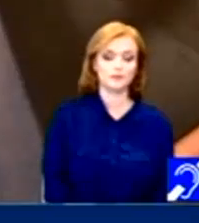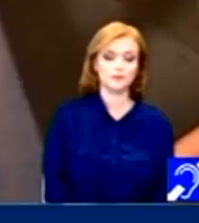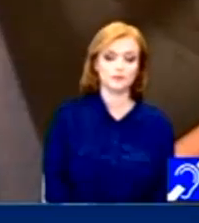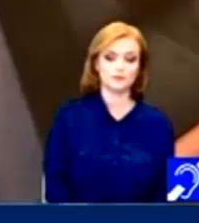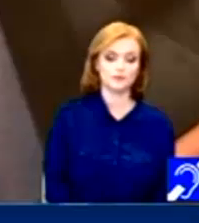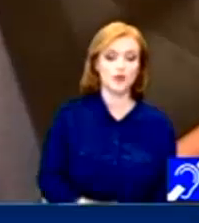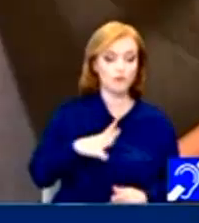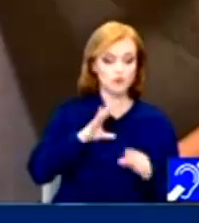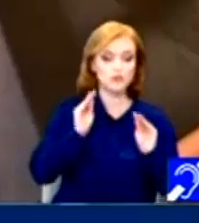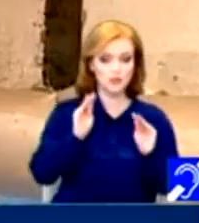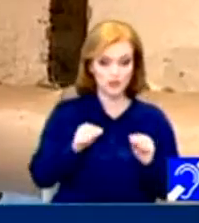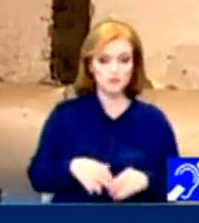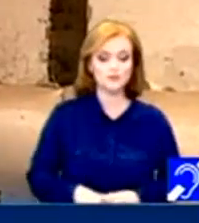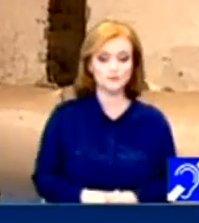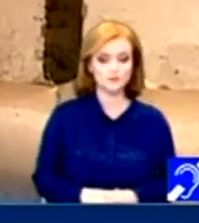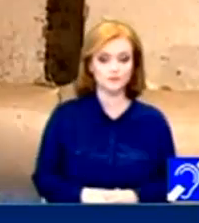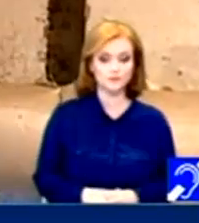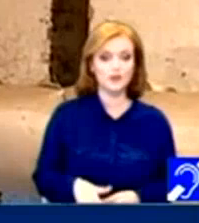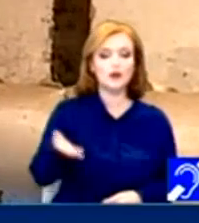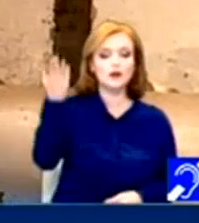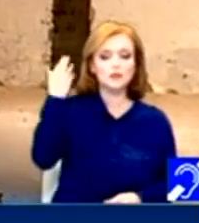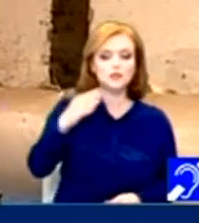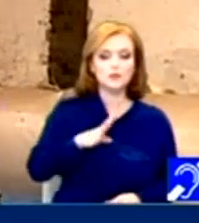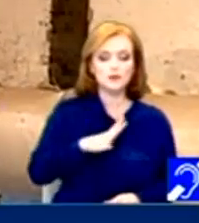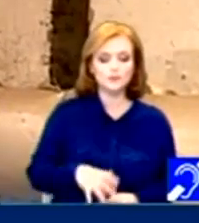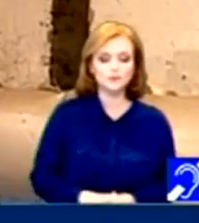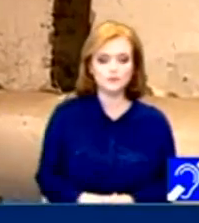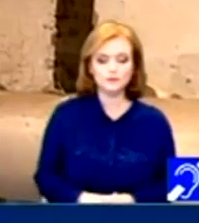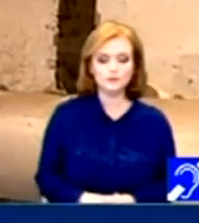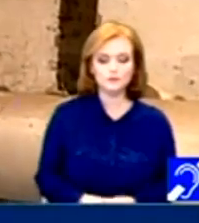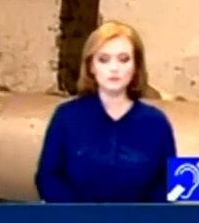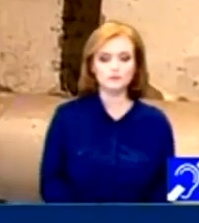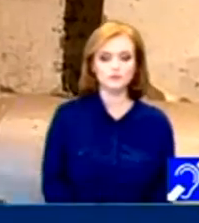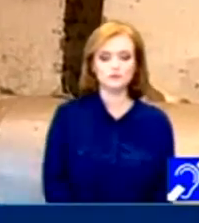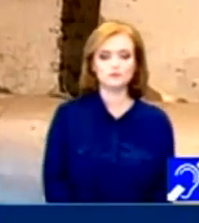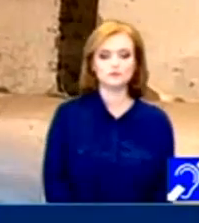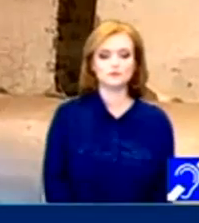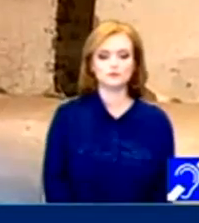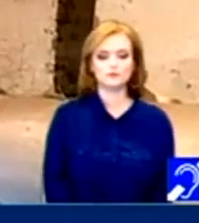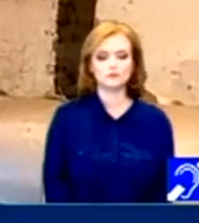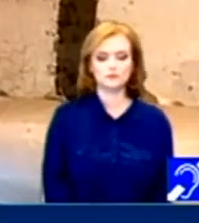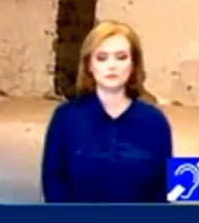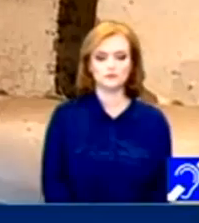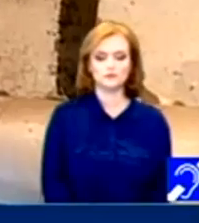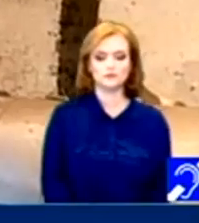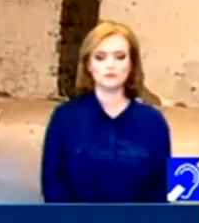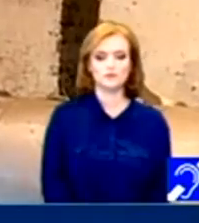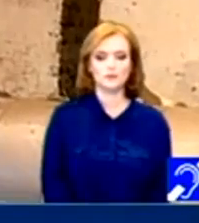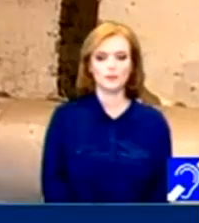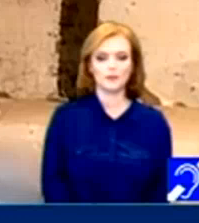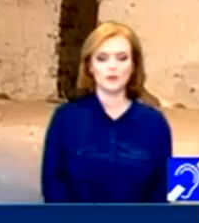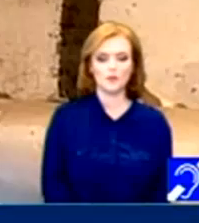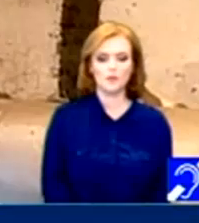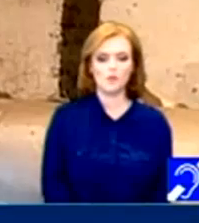bloc de pe strada Voluntarilor. Pierderile care erau înainte, undeva, spunem așa, la tur și retur, de căldură